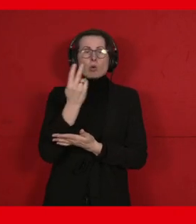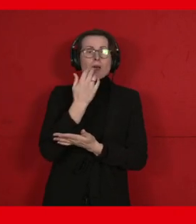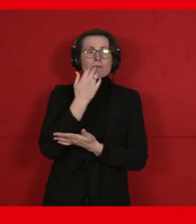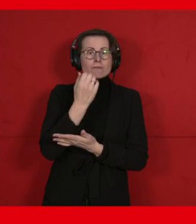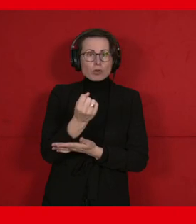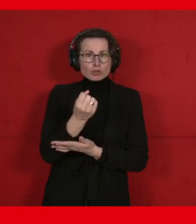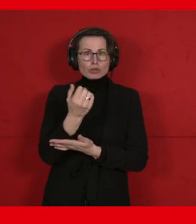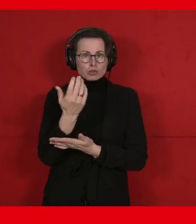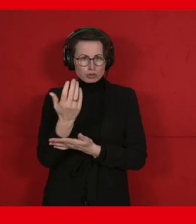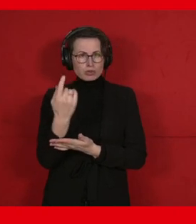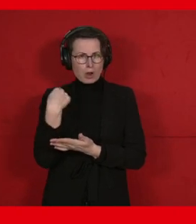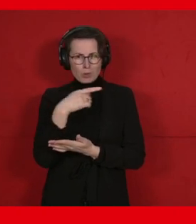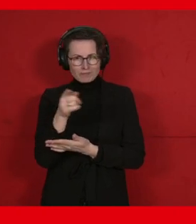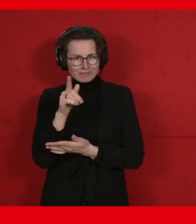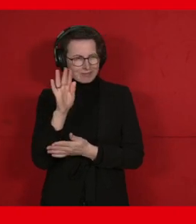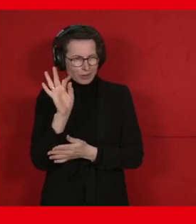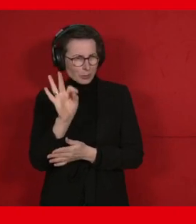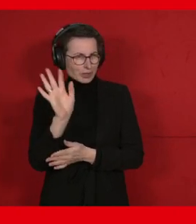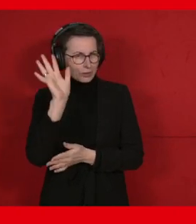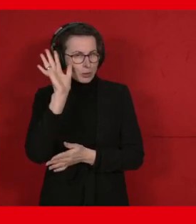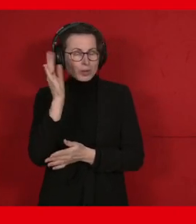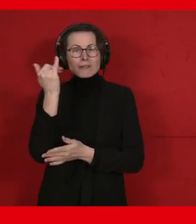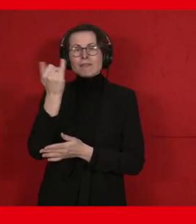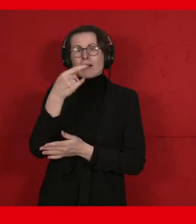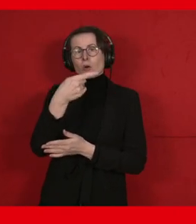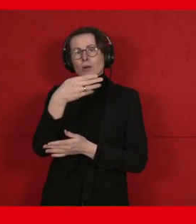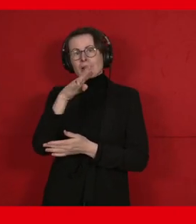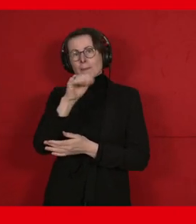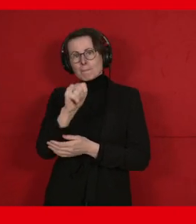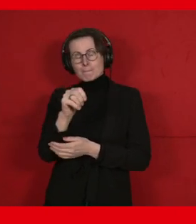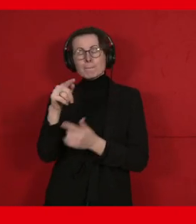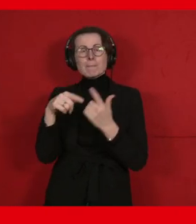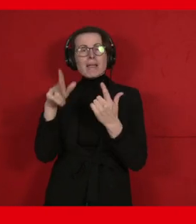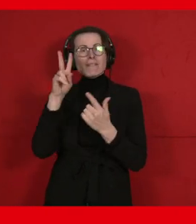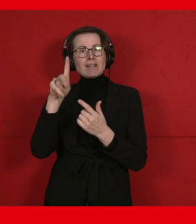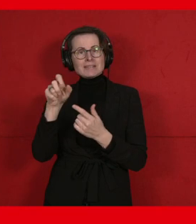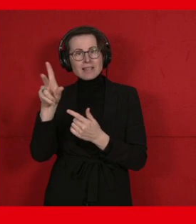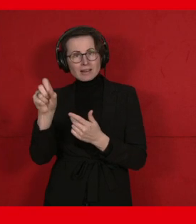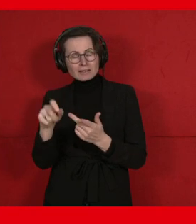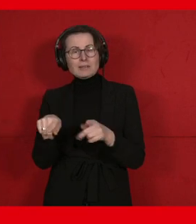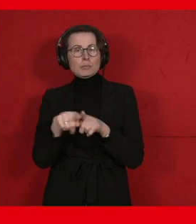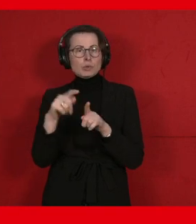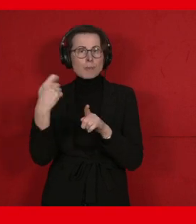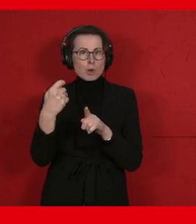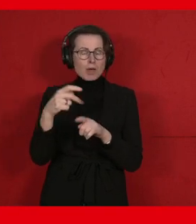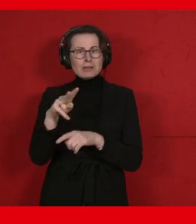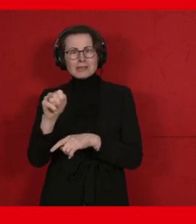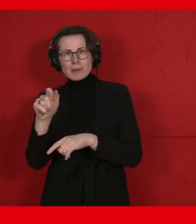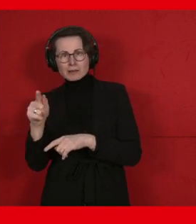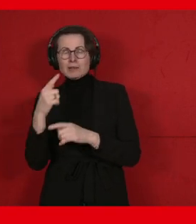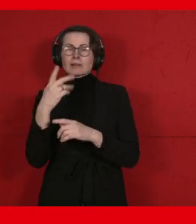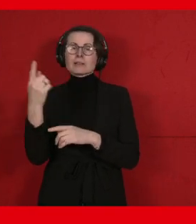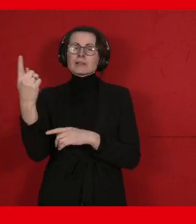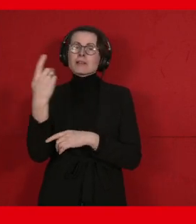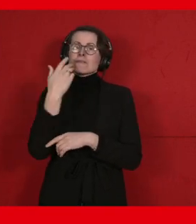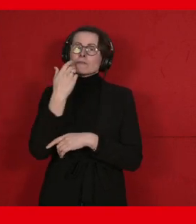mal an diejenigen, die uns jetzt alle irgendwo zuhören. Frau Grimm, Herr Vassiliadis, Herr Niebert, Herr Brudermüller, Sie haben jetzt die Chance noch mal. Was wünschen